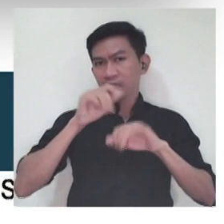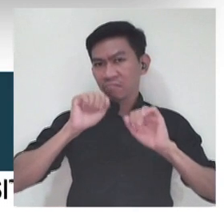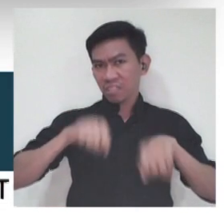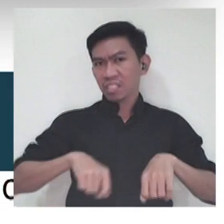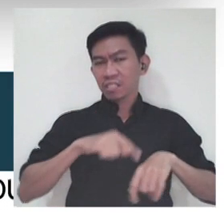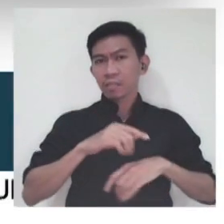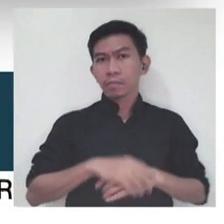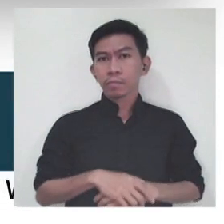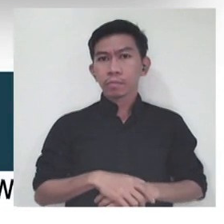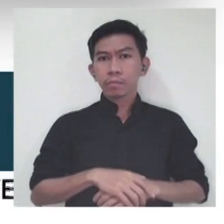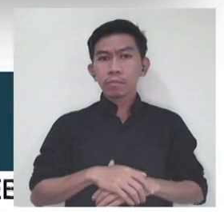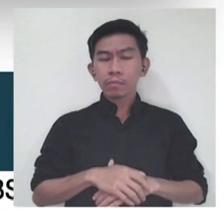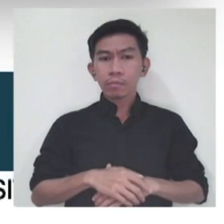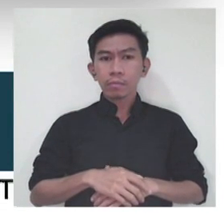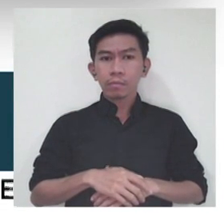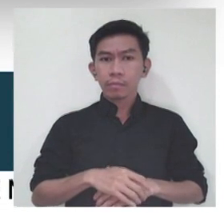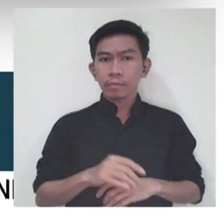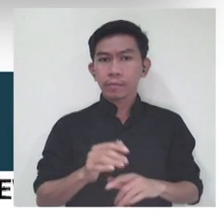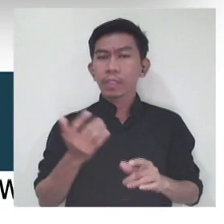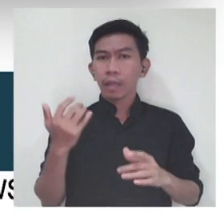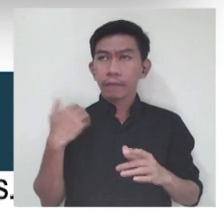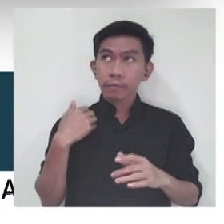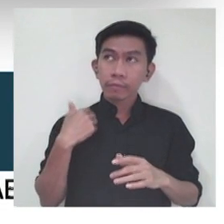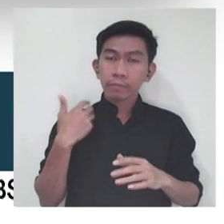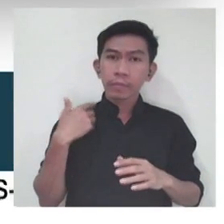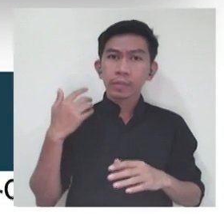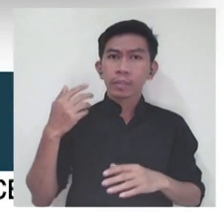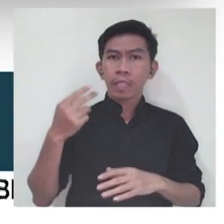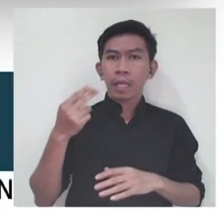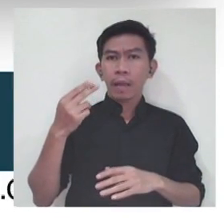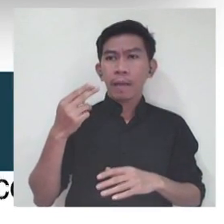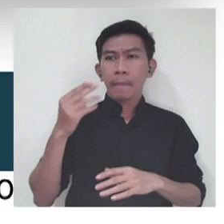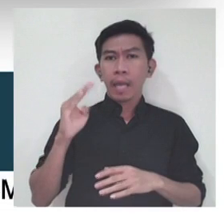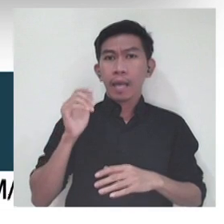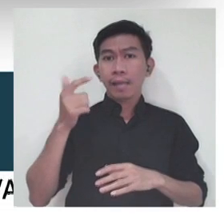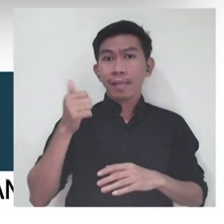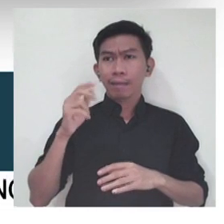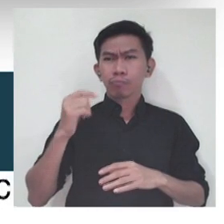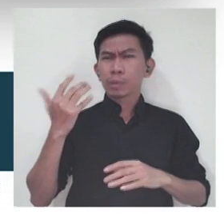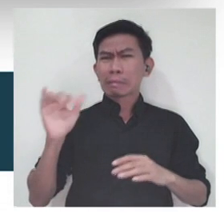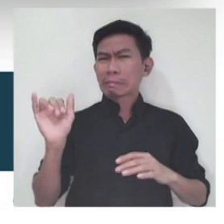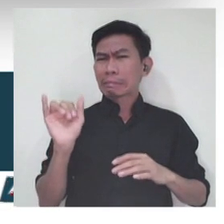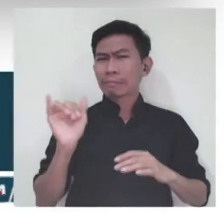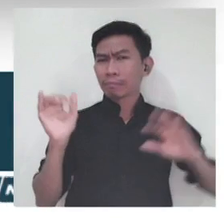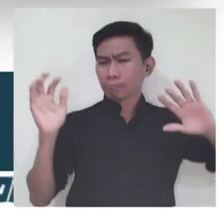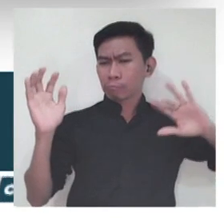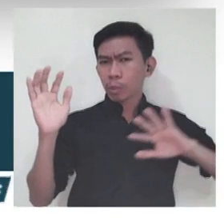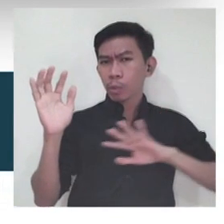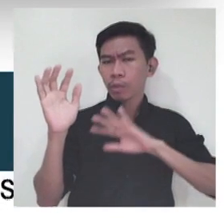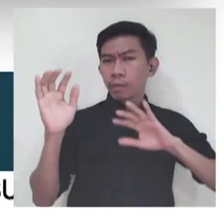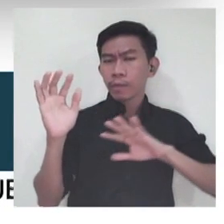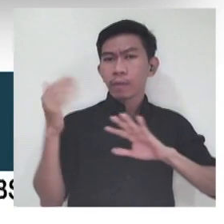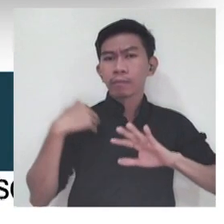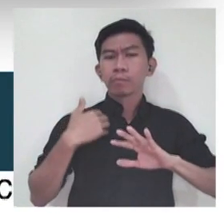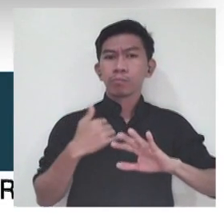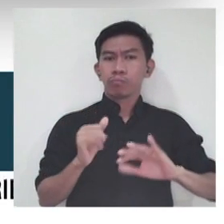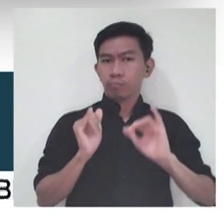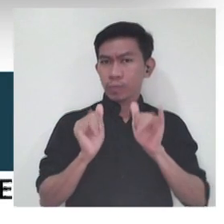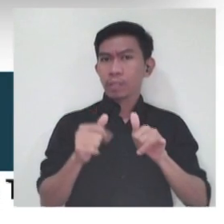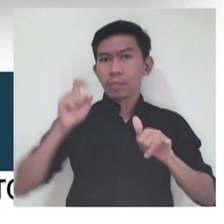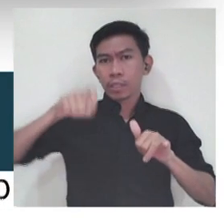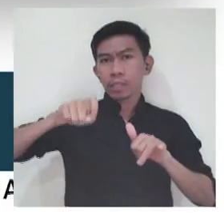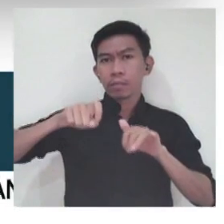Responsibility. Nandyan pa rin po yung habagat. So sa mga kababayan po natin in affected areas, tayo po ay patuloy na mag-monitor sa